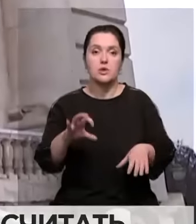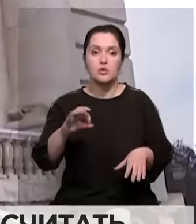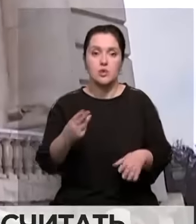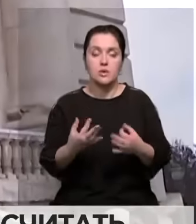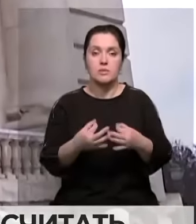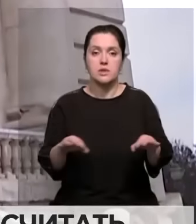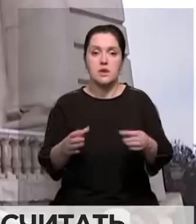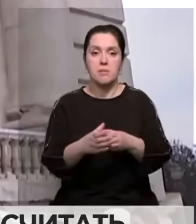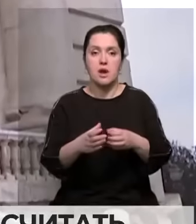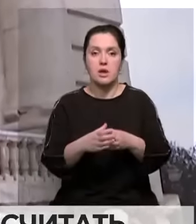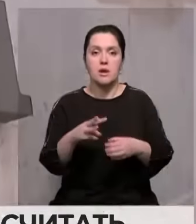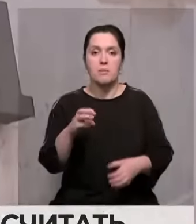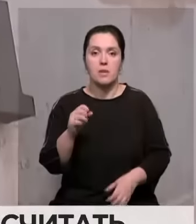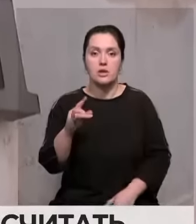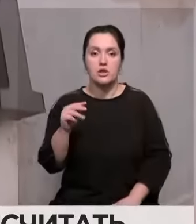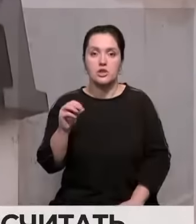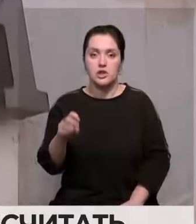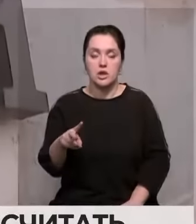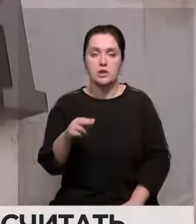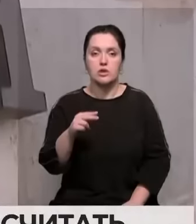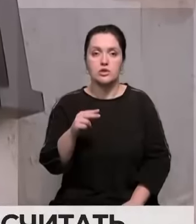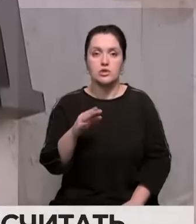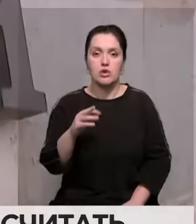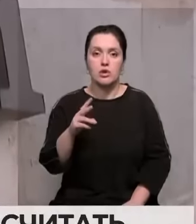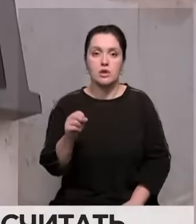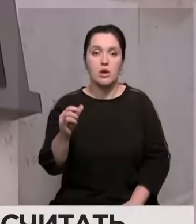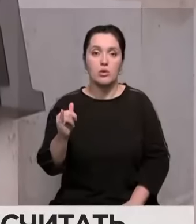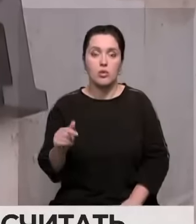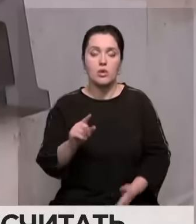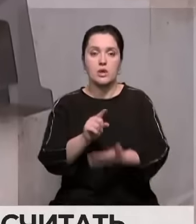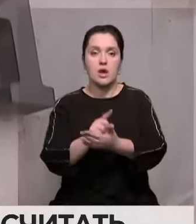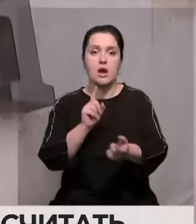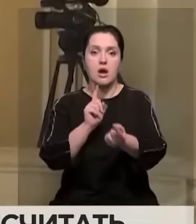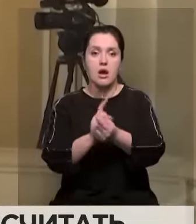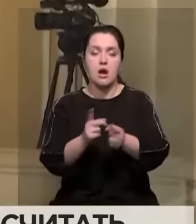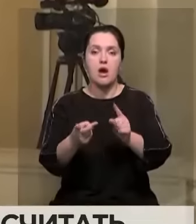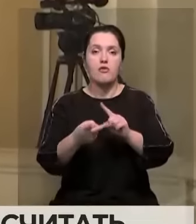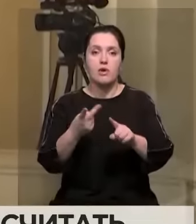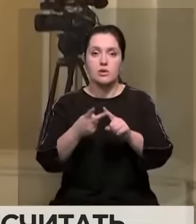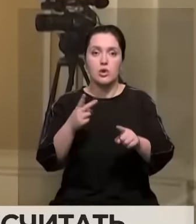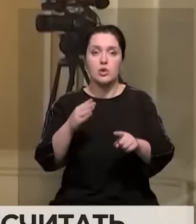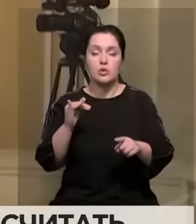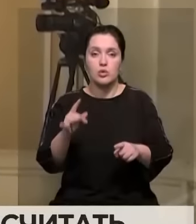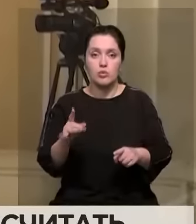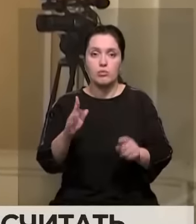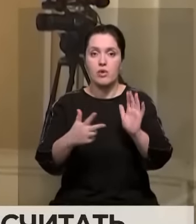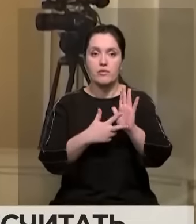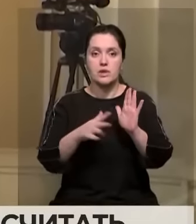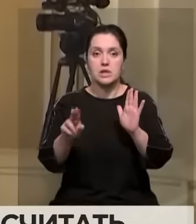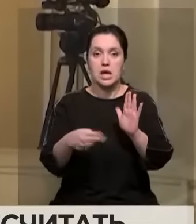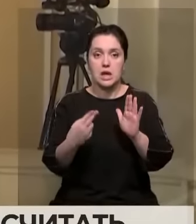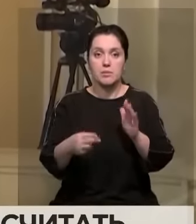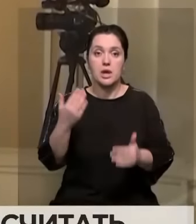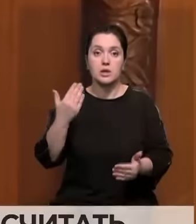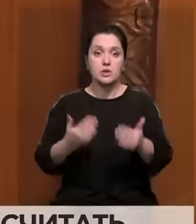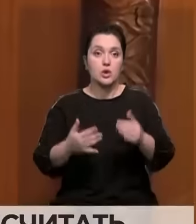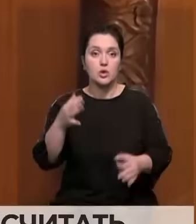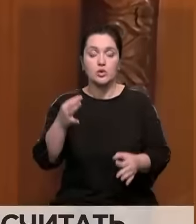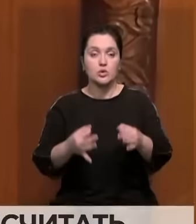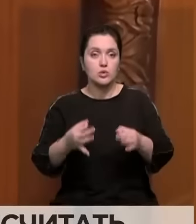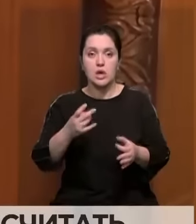председатель социал-демократической партии Марчел Чулаку. Они должны встретиться во втором туре, который запланирован на 8 декабря, если